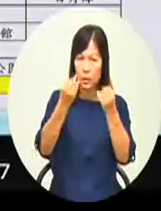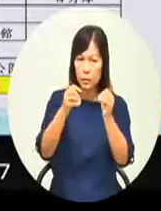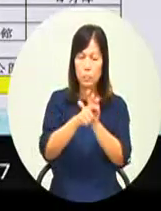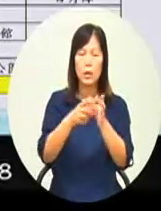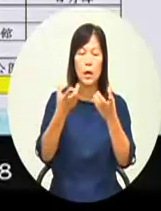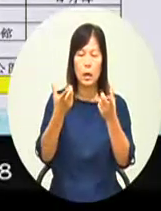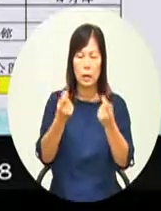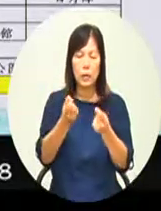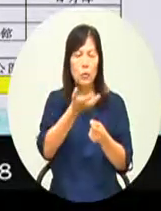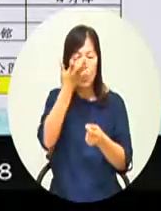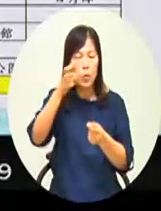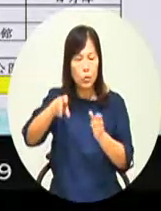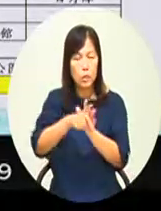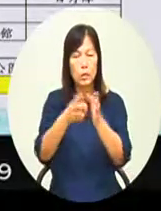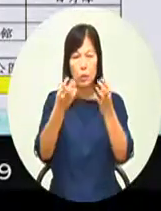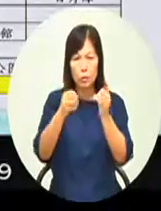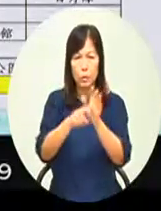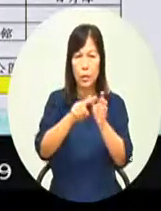光局的一个数字，